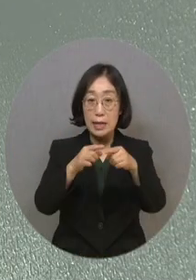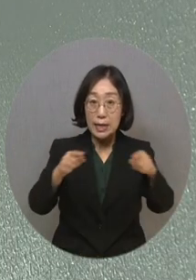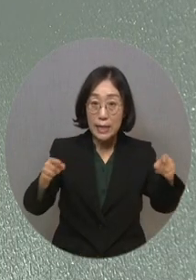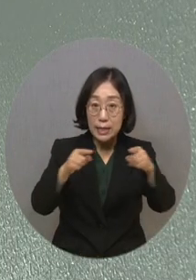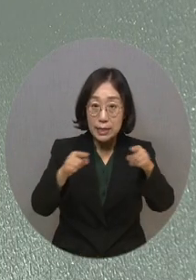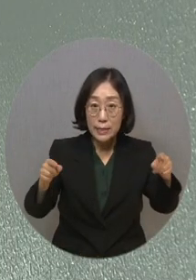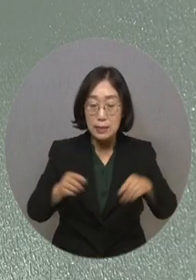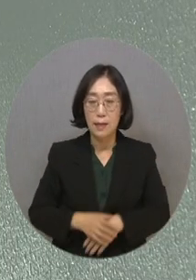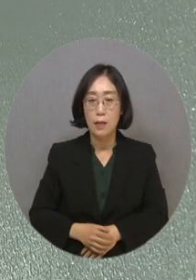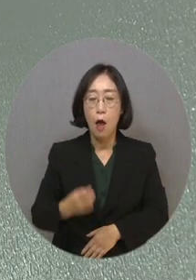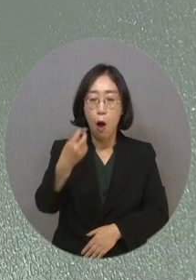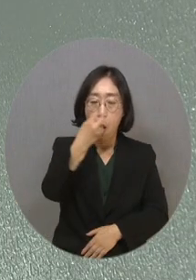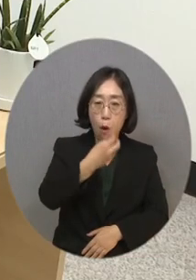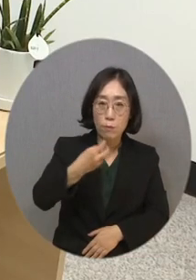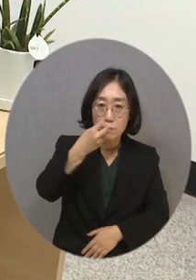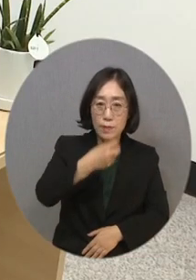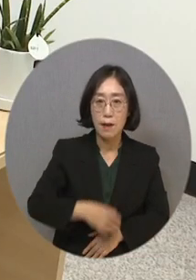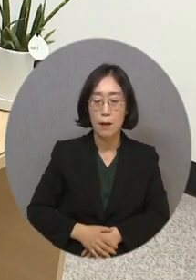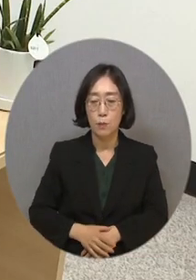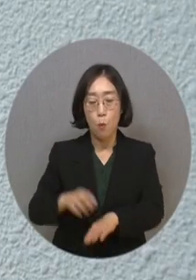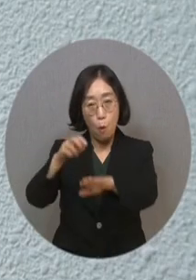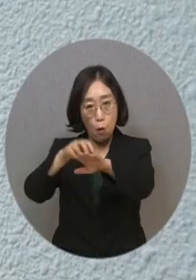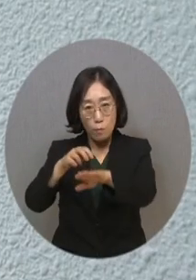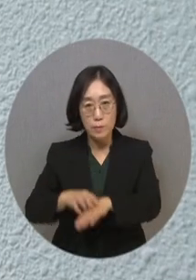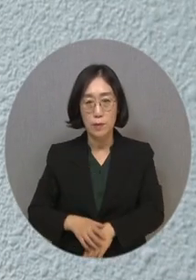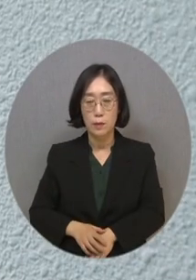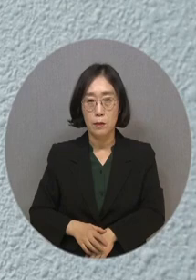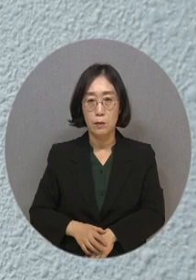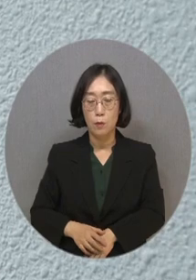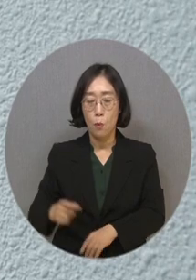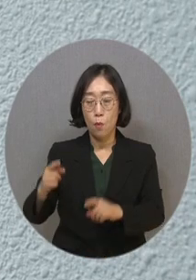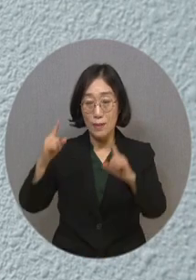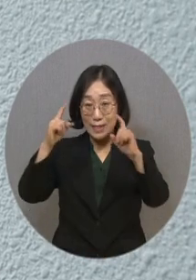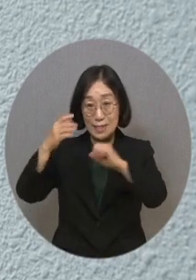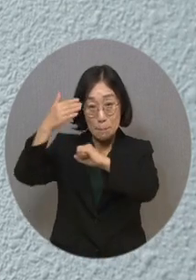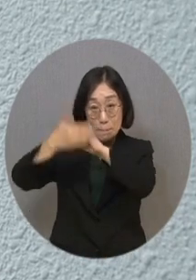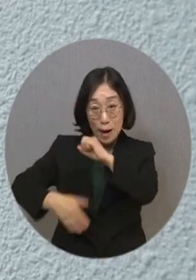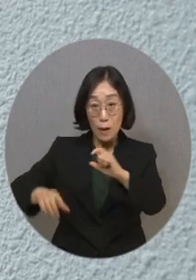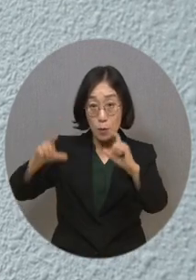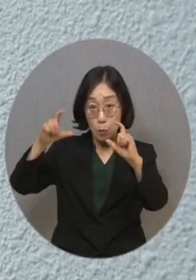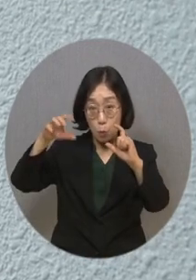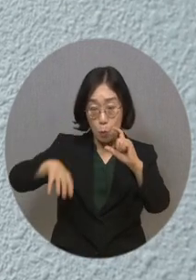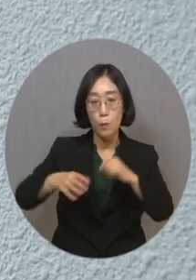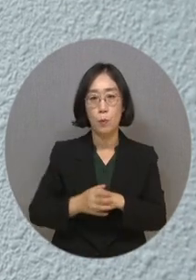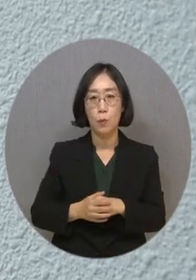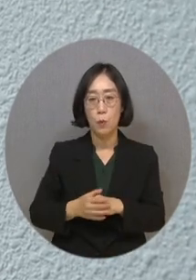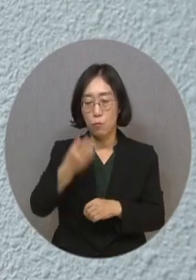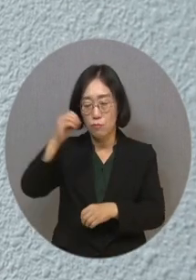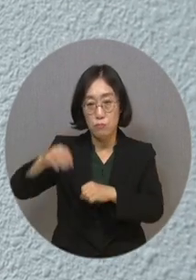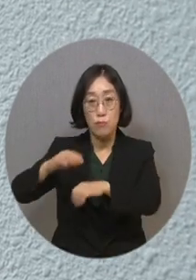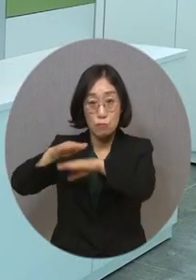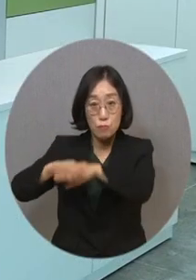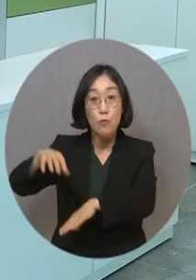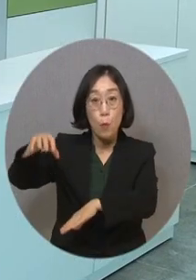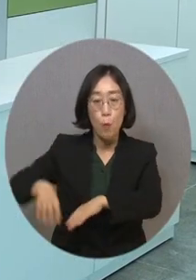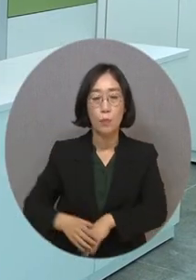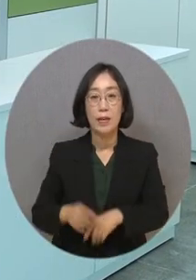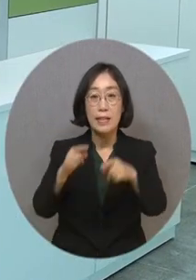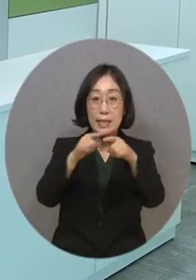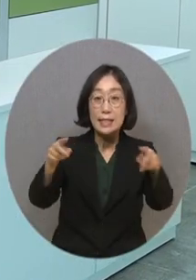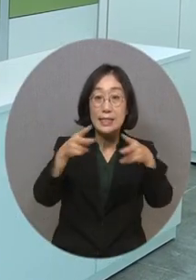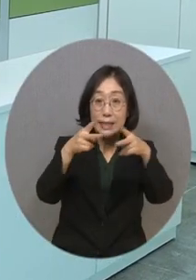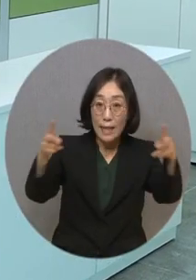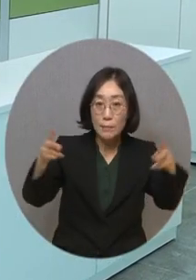음악 시선을 갖춘 검체실 검진실 호흡기 진료를 위한 선실 폐기물 보관실을 갖췄으며 2층과